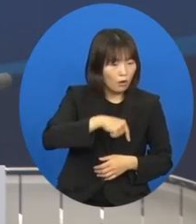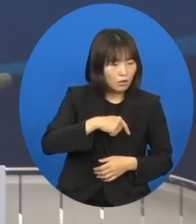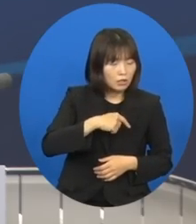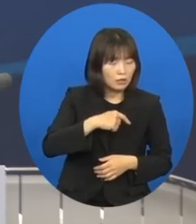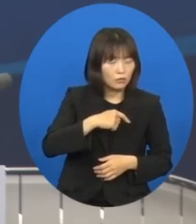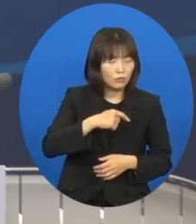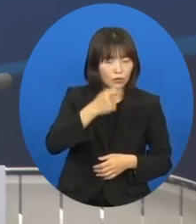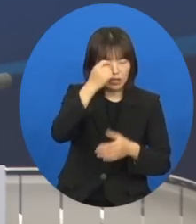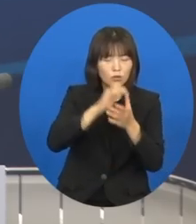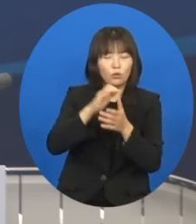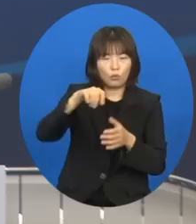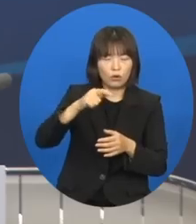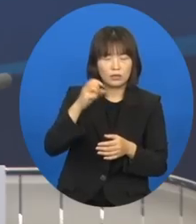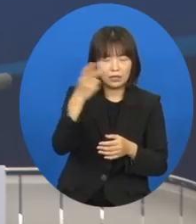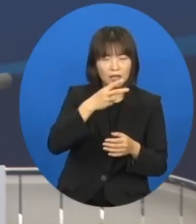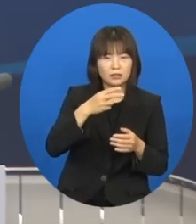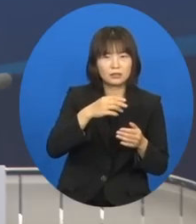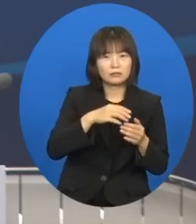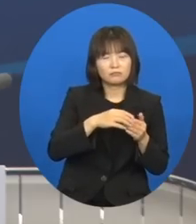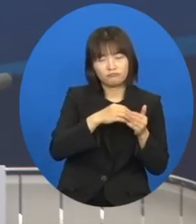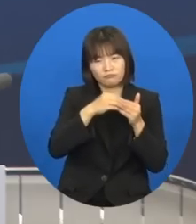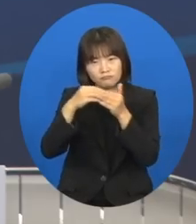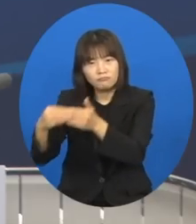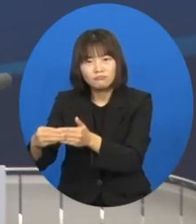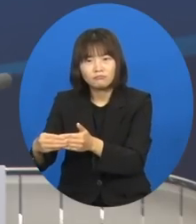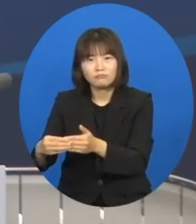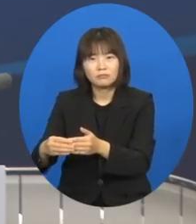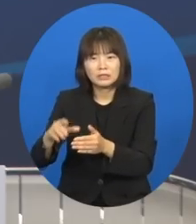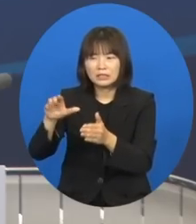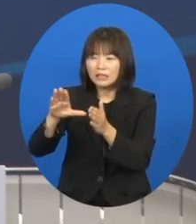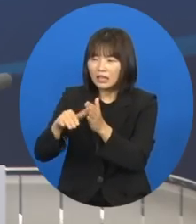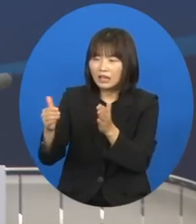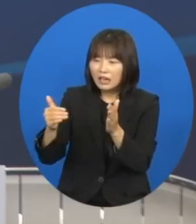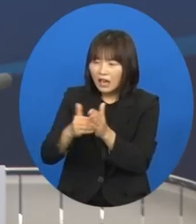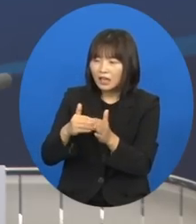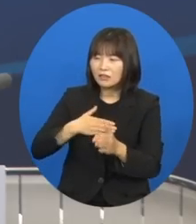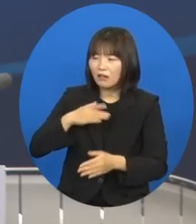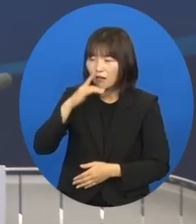놓으셨어요. 그랬더니 저희 어머니 그때까지 주무시고 계셨어요.